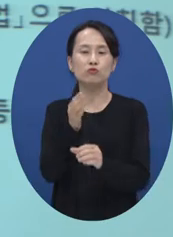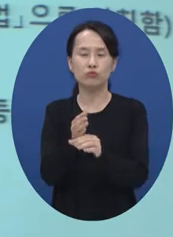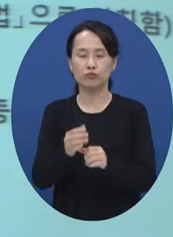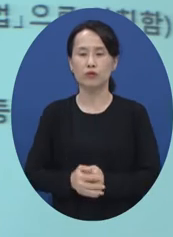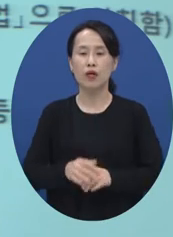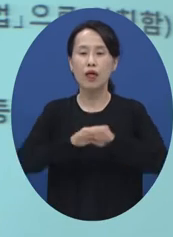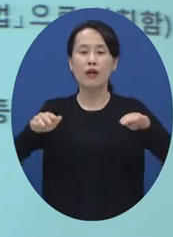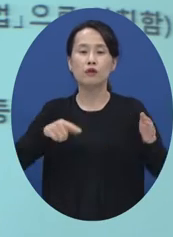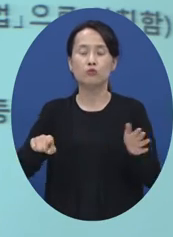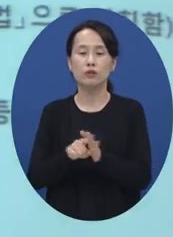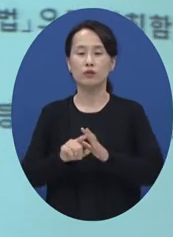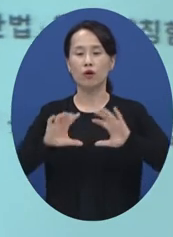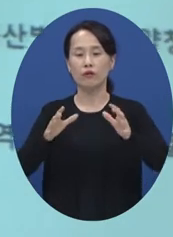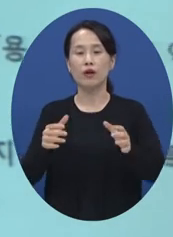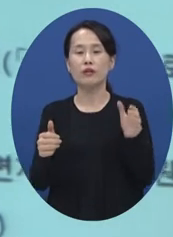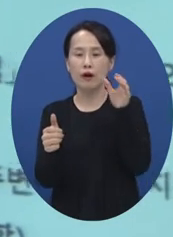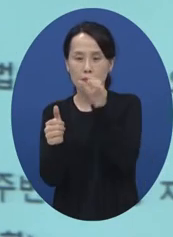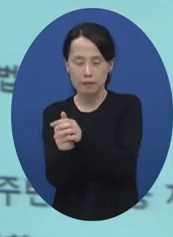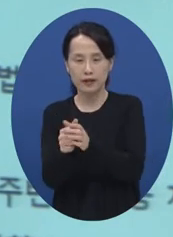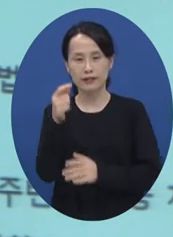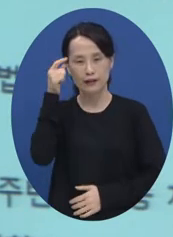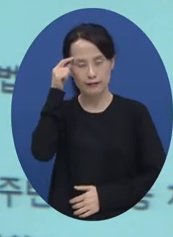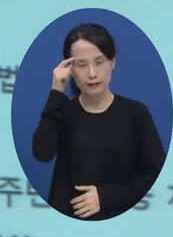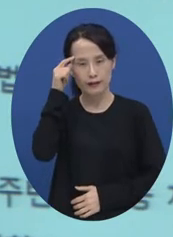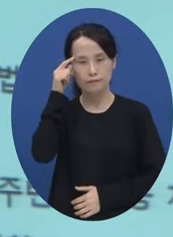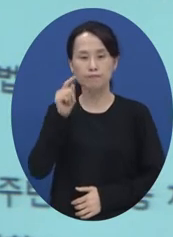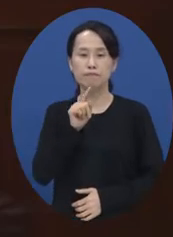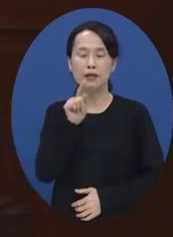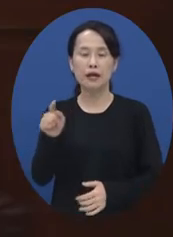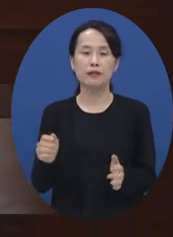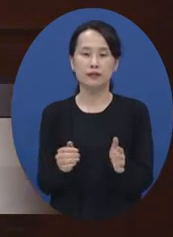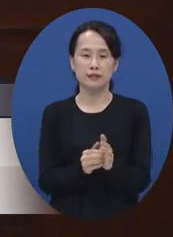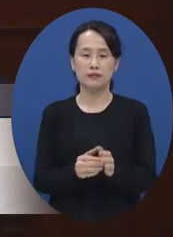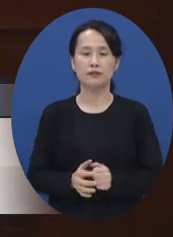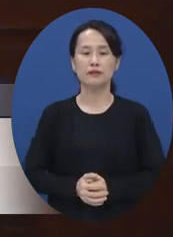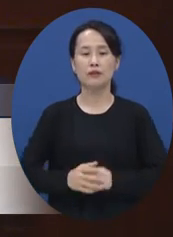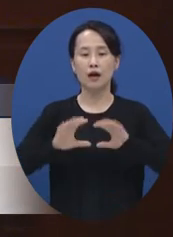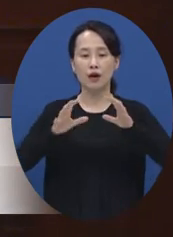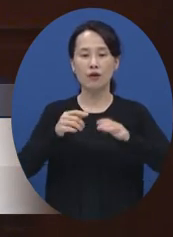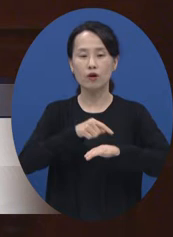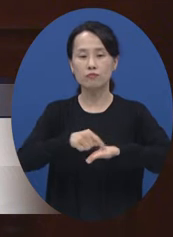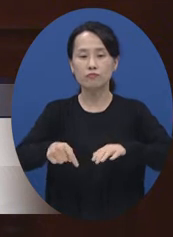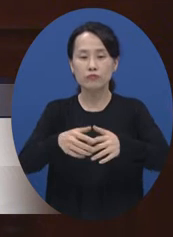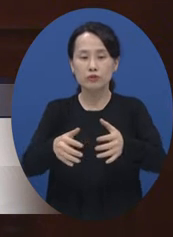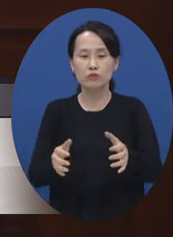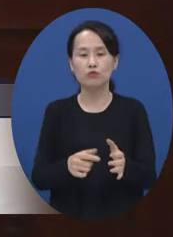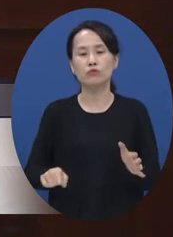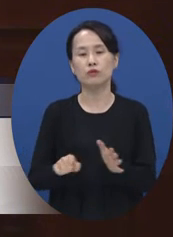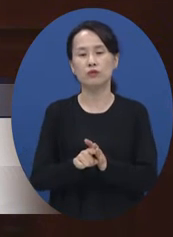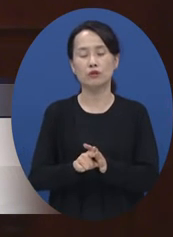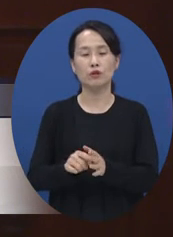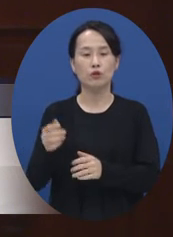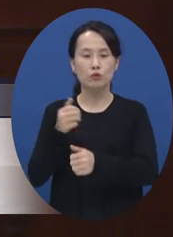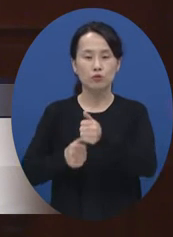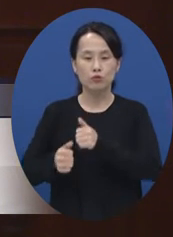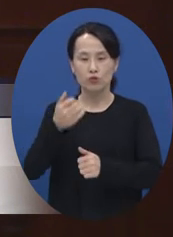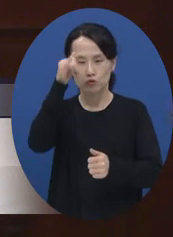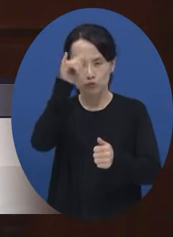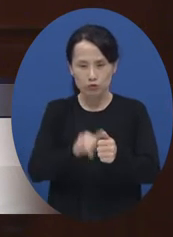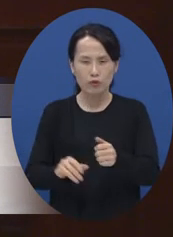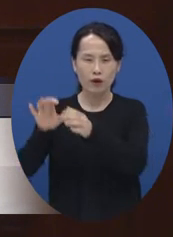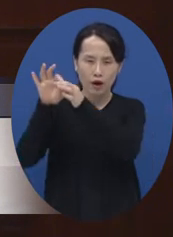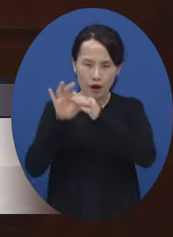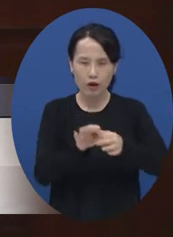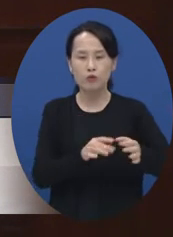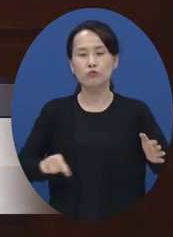위해서는 국가가 주도적으로 개발이 한다는 의견이 제시돼 씁니다 국가와 민족을 위해서 우리 후손들이 출 분석을 계속 할 수 있도록